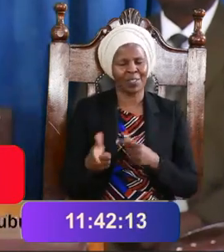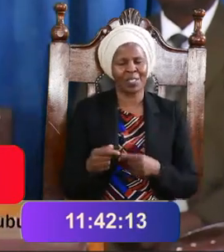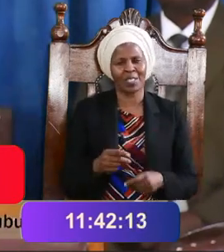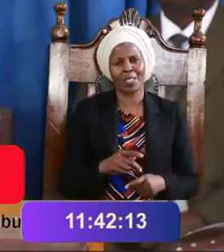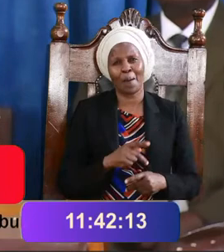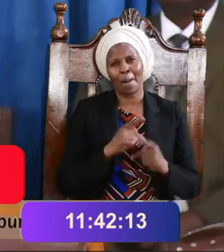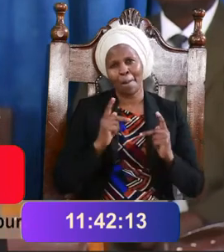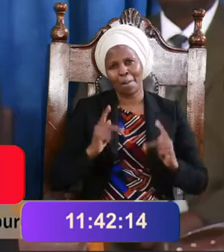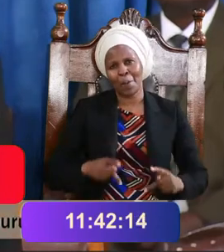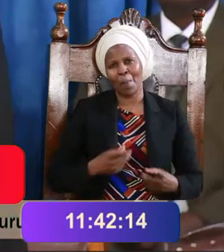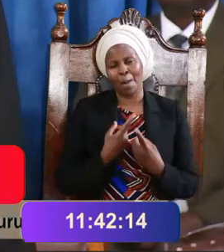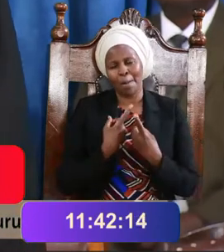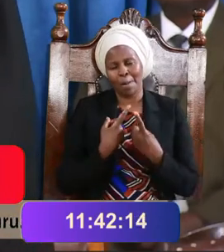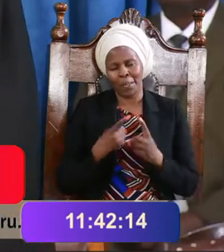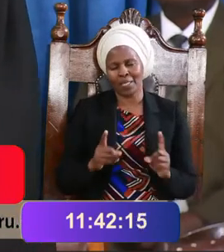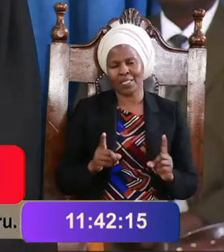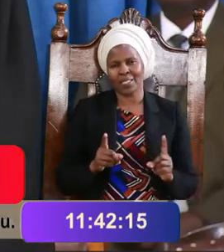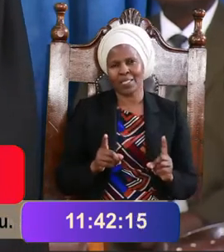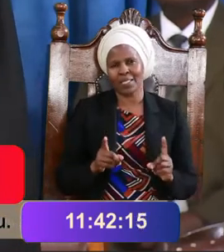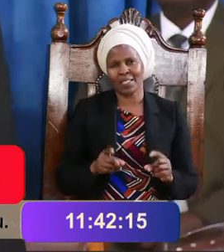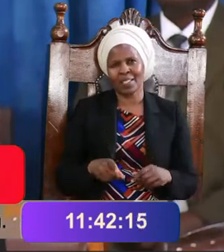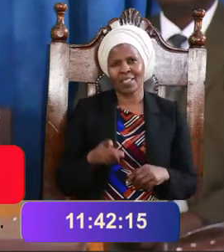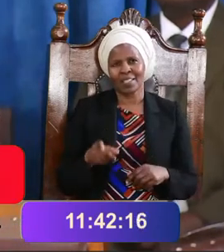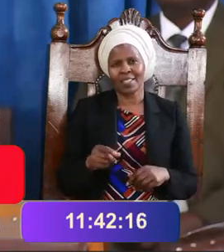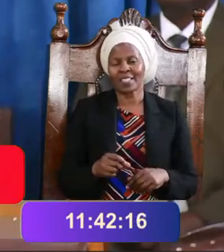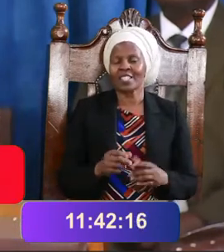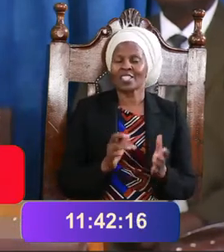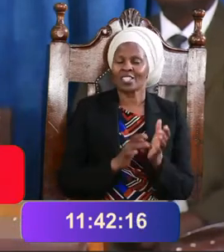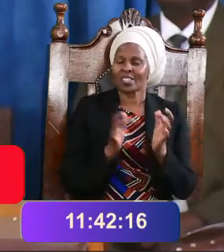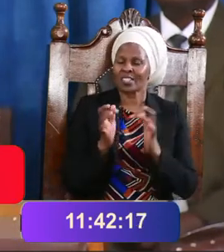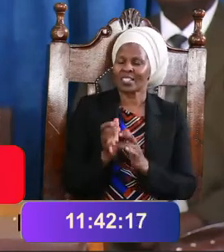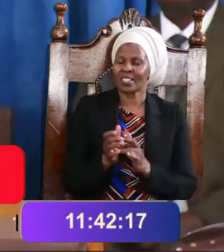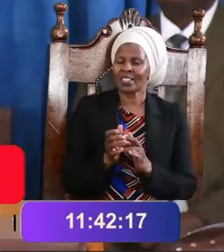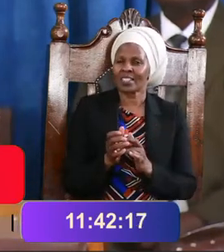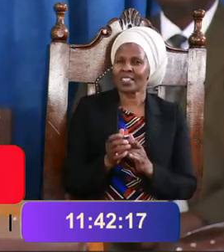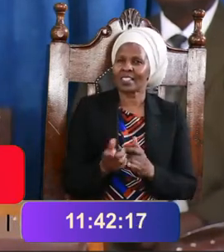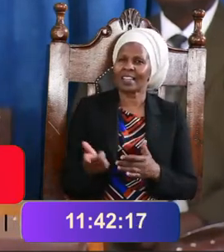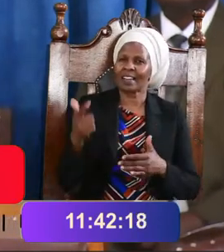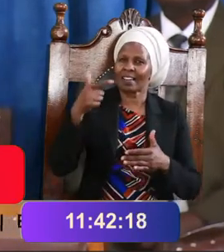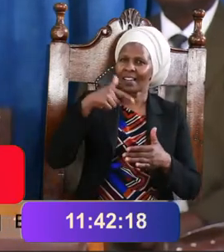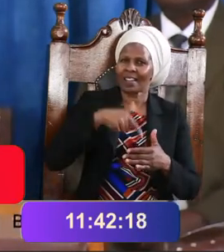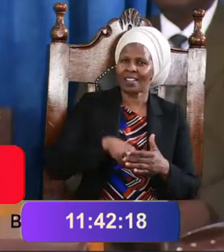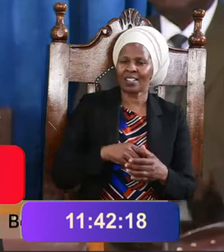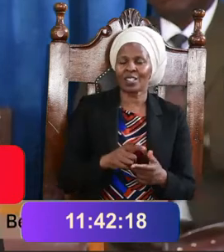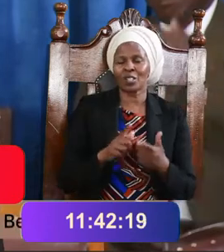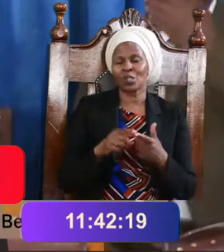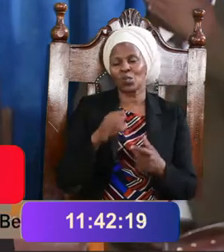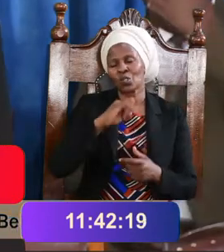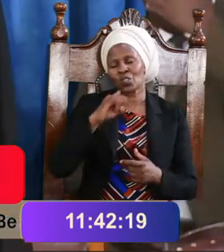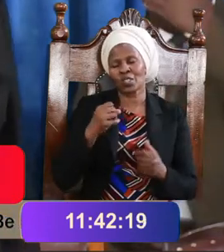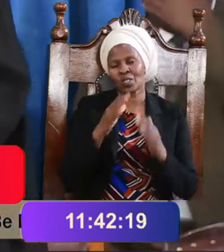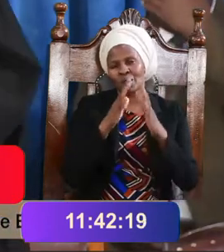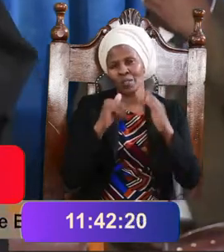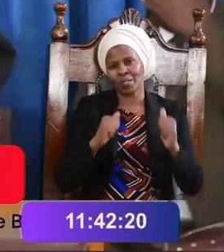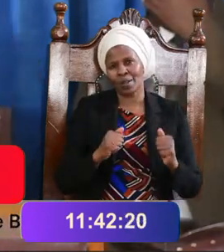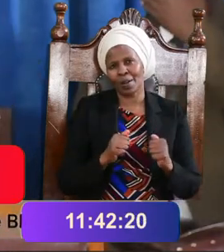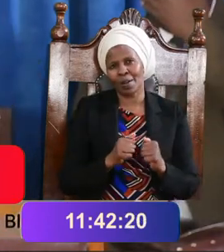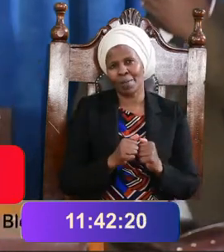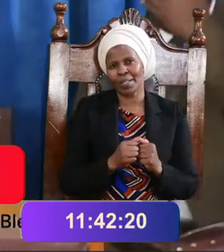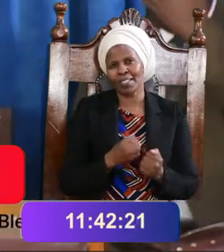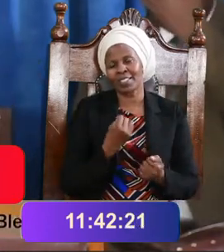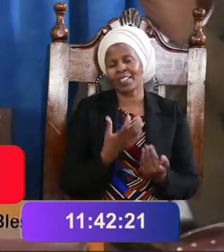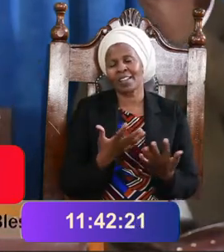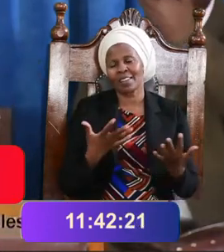Lakini hii jambo la Yesu Kristo kuingia katika Yerusalemu ni jambo